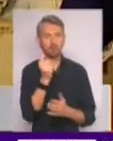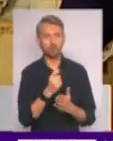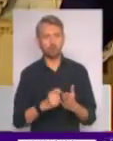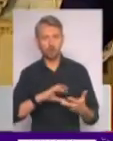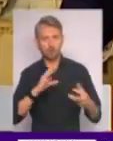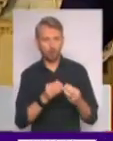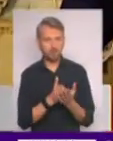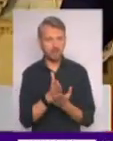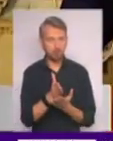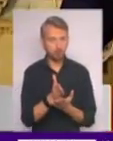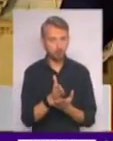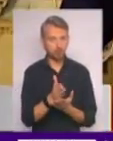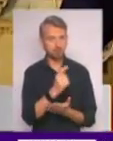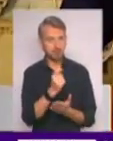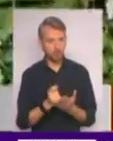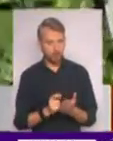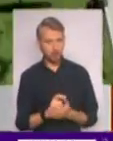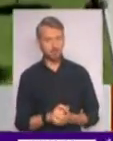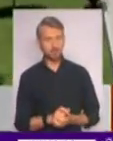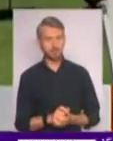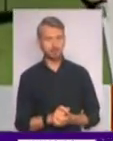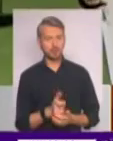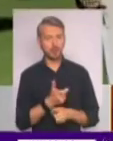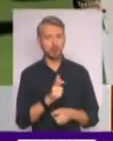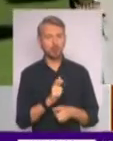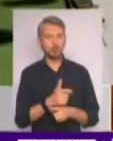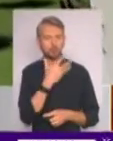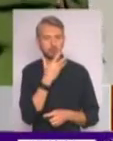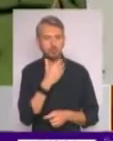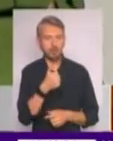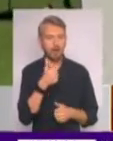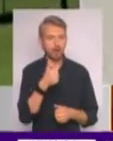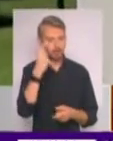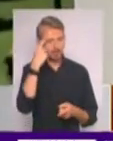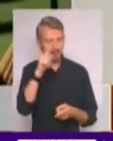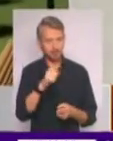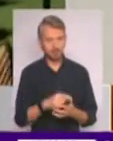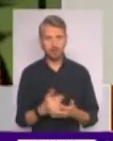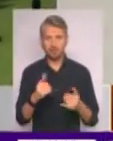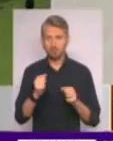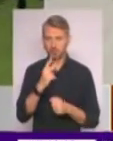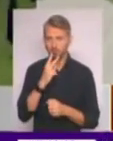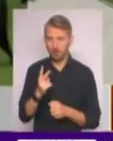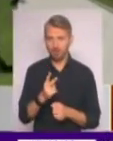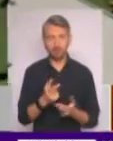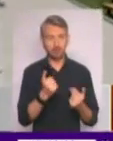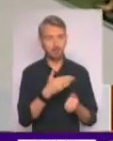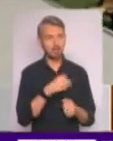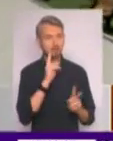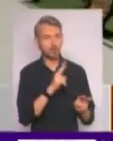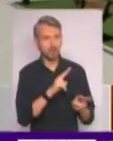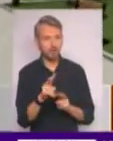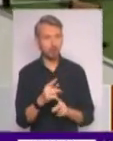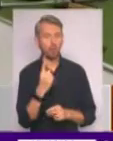концепцію, будемо так говорити, малювала. Дуже гарні ідеї. От було... якраз ми зараз можемо бачити. А, якраз ми спостерігаємо.